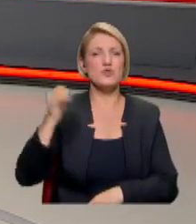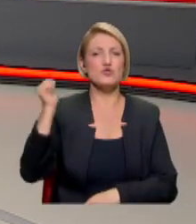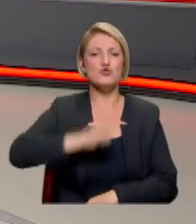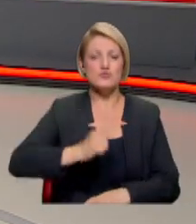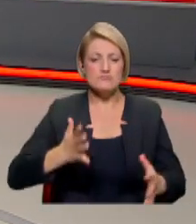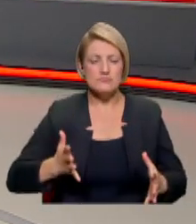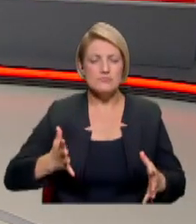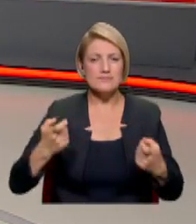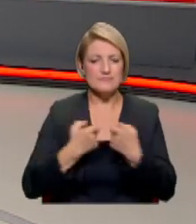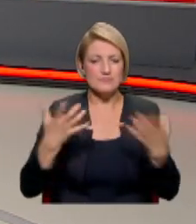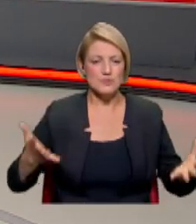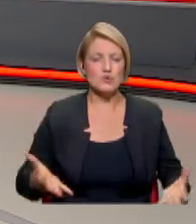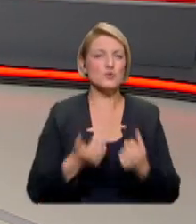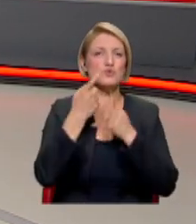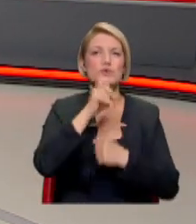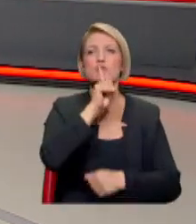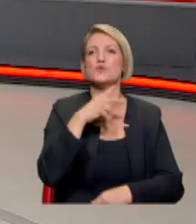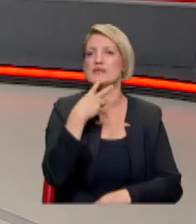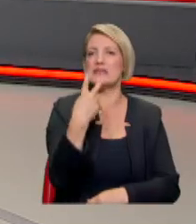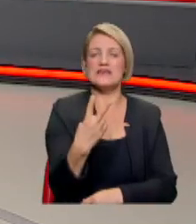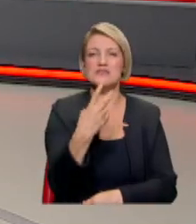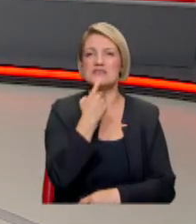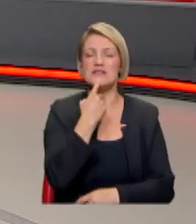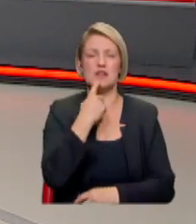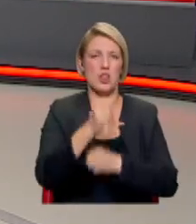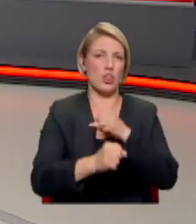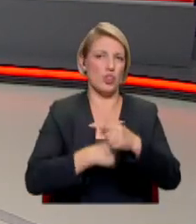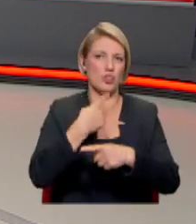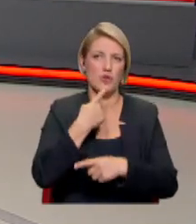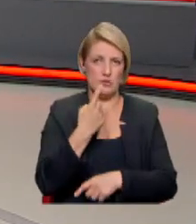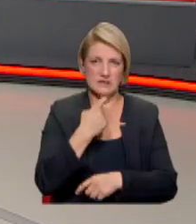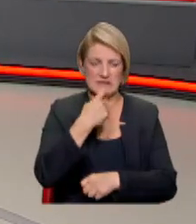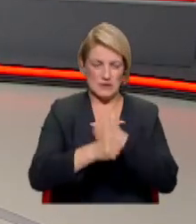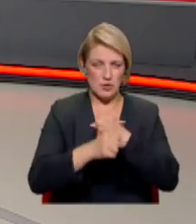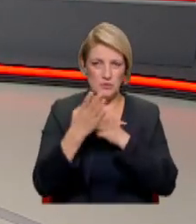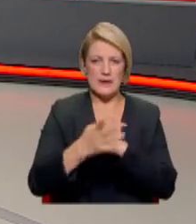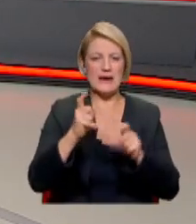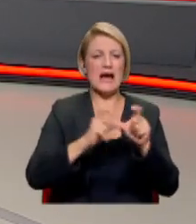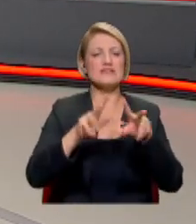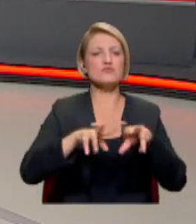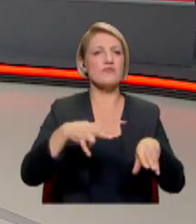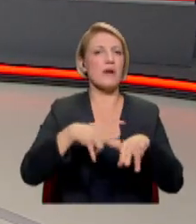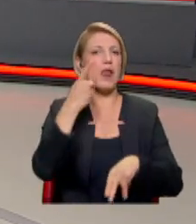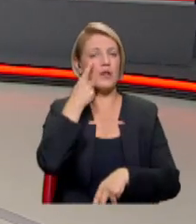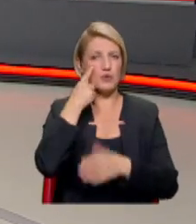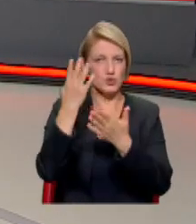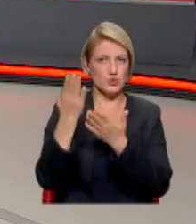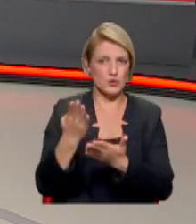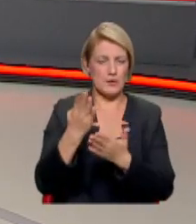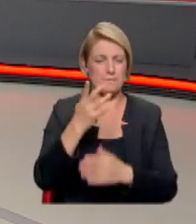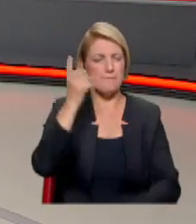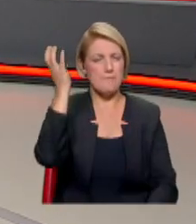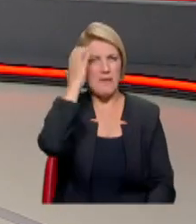işgalinden kurtuluşunun 102 yıldönümü 102 yıld dönümünde Gazi Mustafa Kemal Atatürk